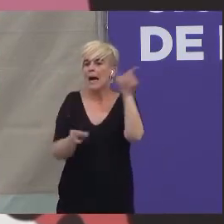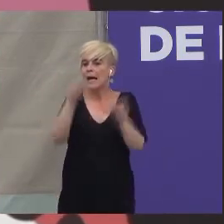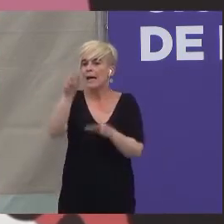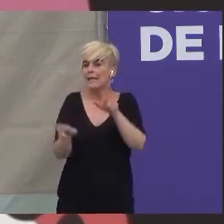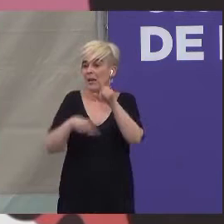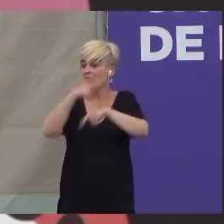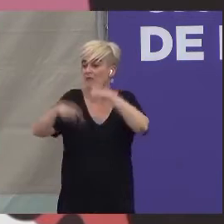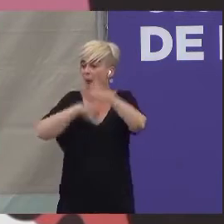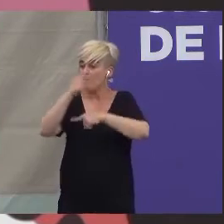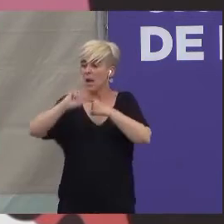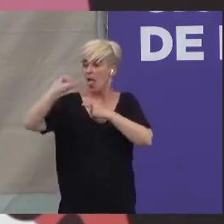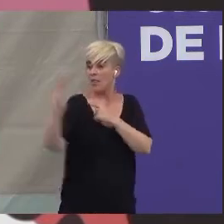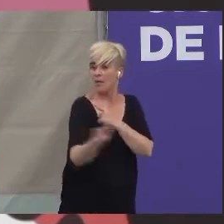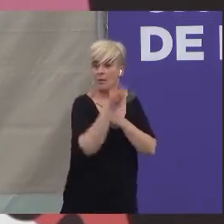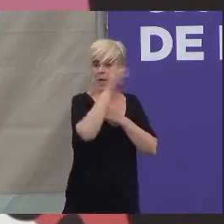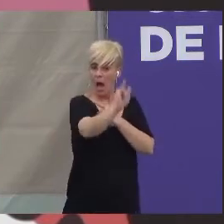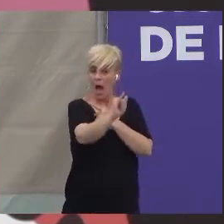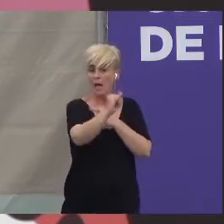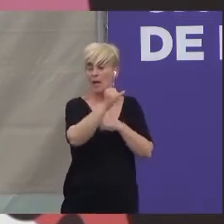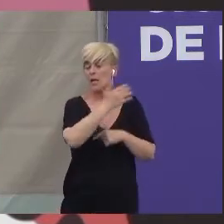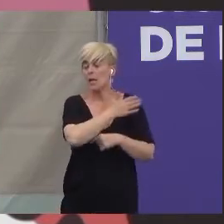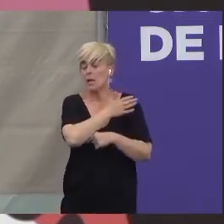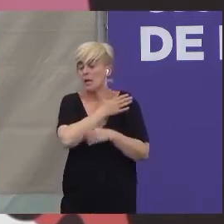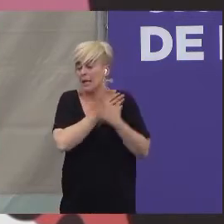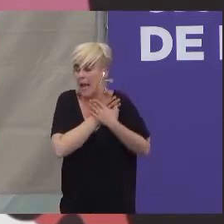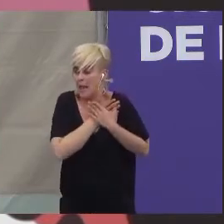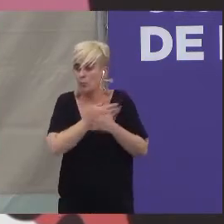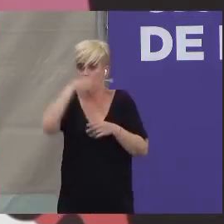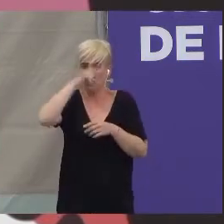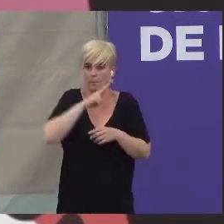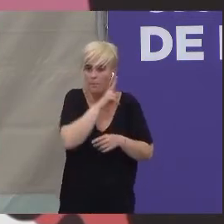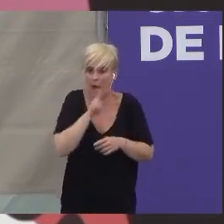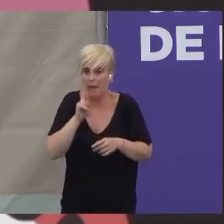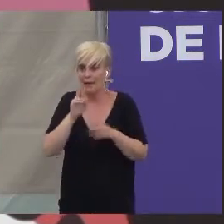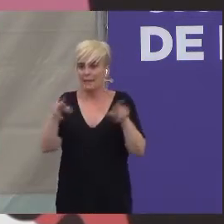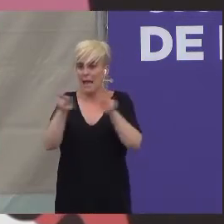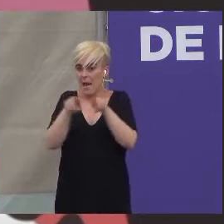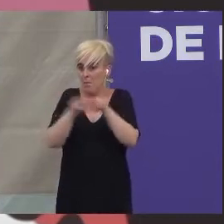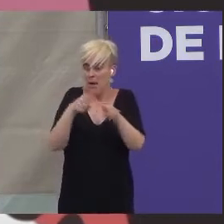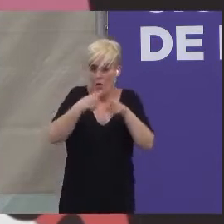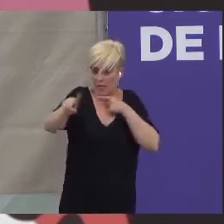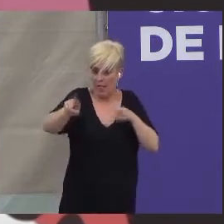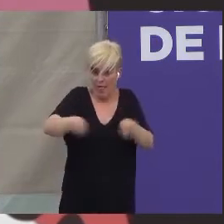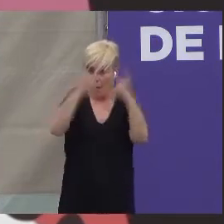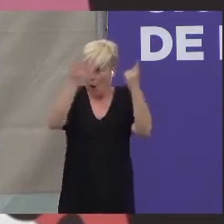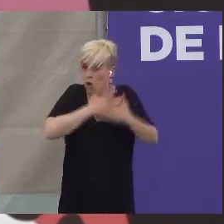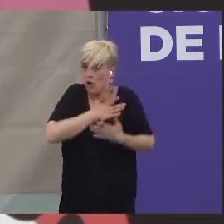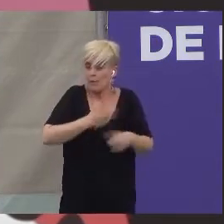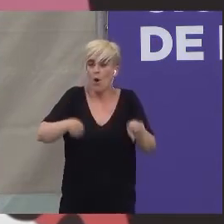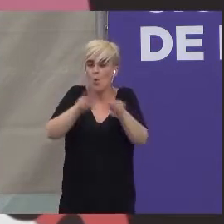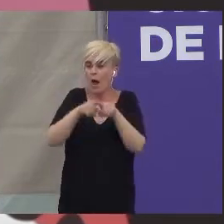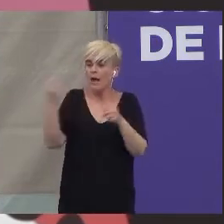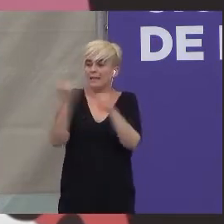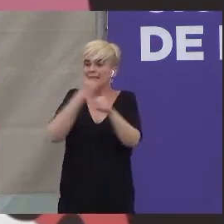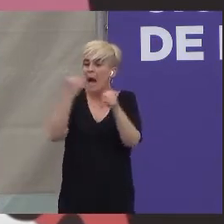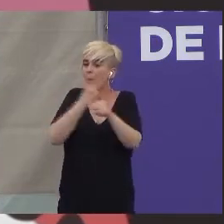en la diversitat, però arribem a estimar els nostres pares i els nostres germans, malgrat les diferències, hem d'arribar a treballar com una